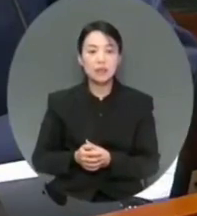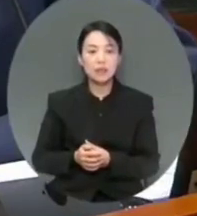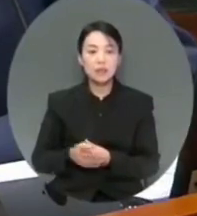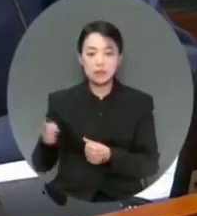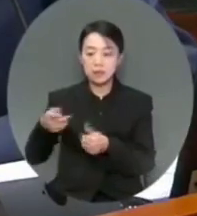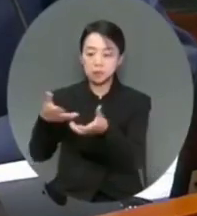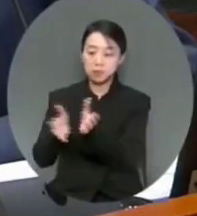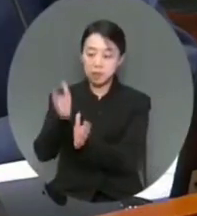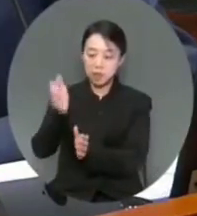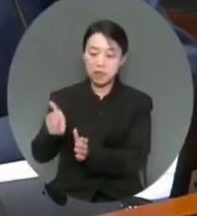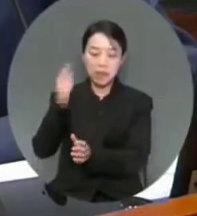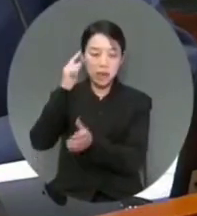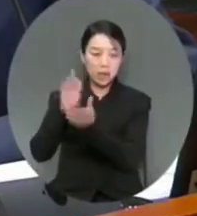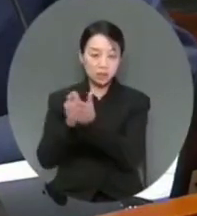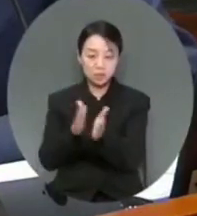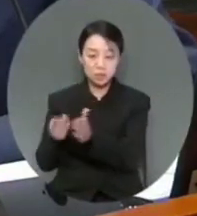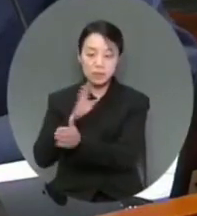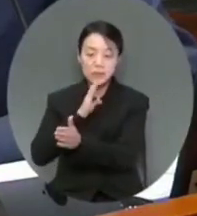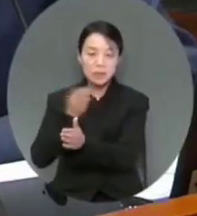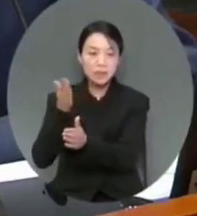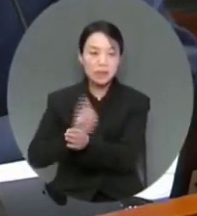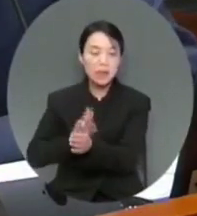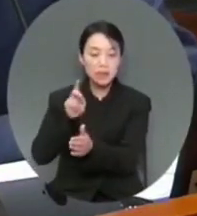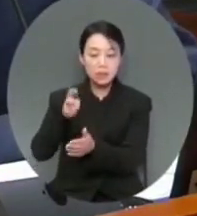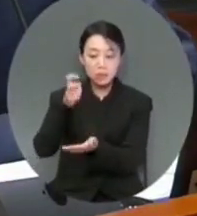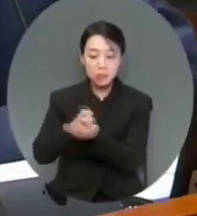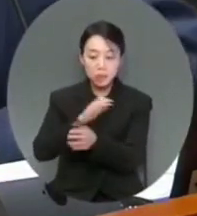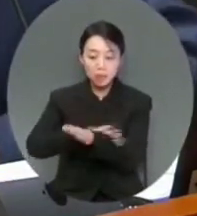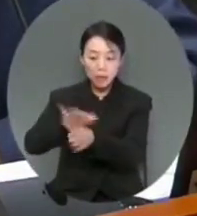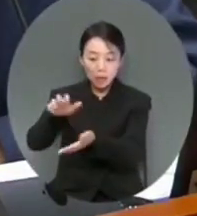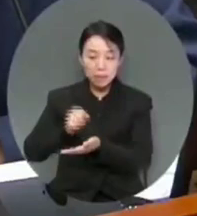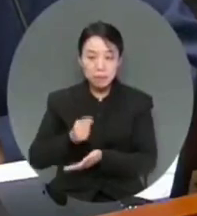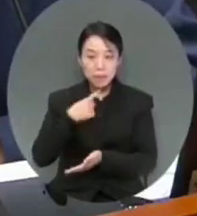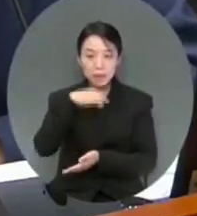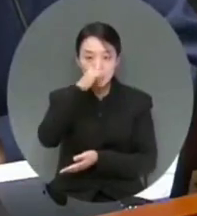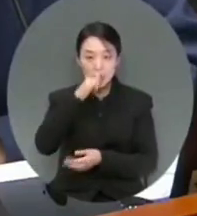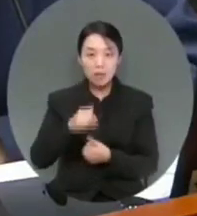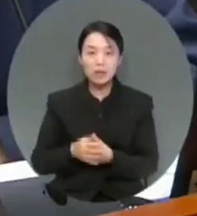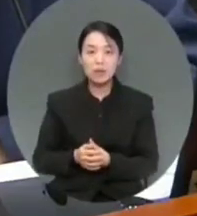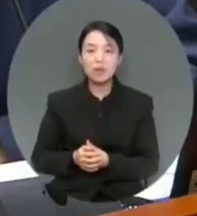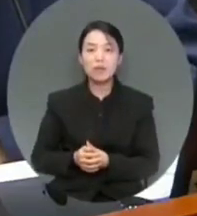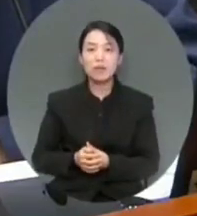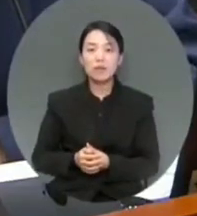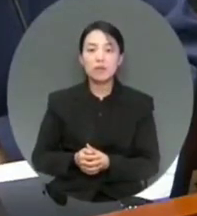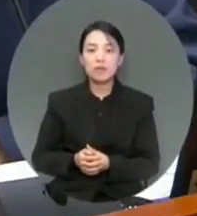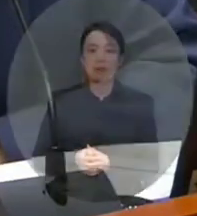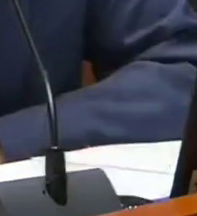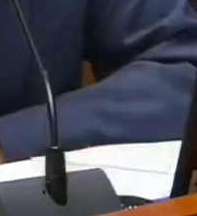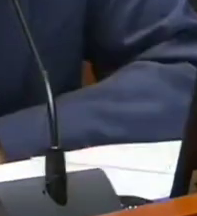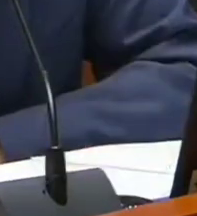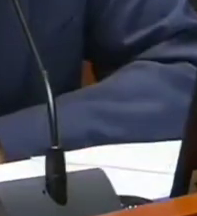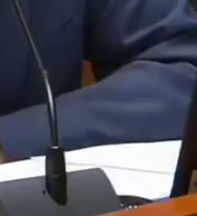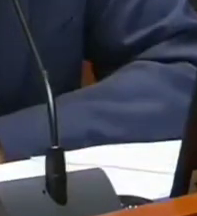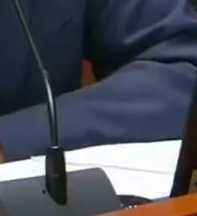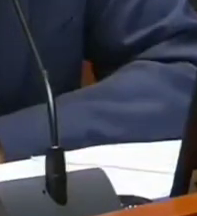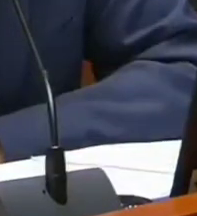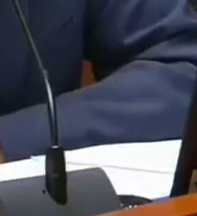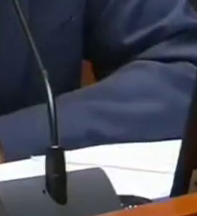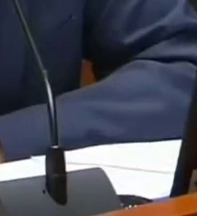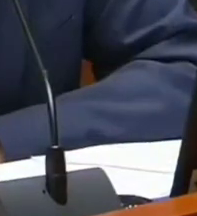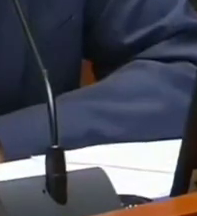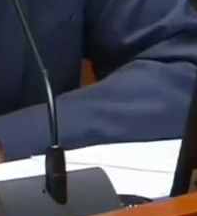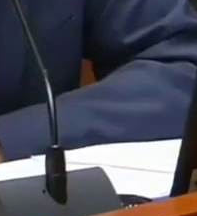편성하긴 합니다만 그러나 그 지침을 정확히 받으신 적 있어요? 저희들은 이런 겁니다. 저희들은 우선 이